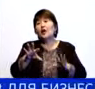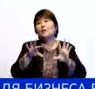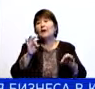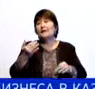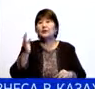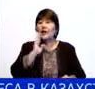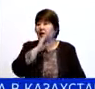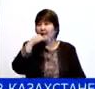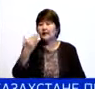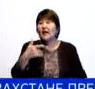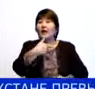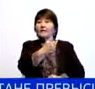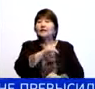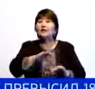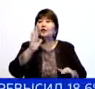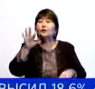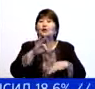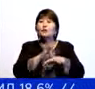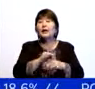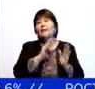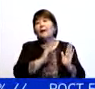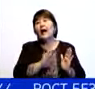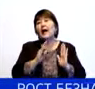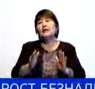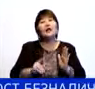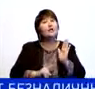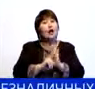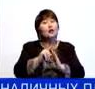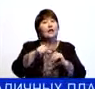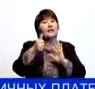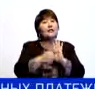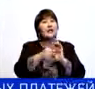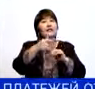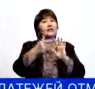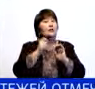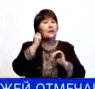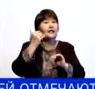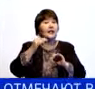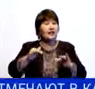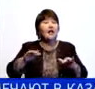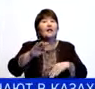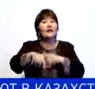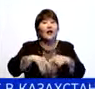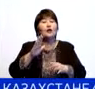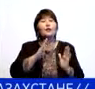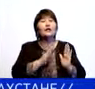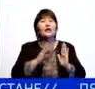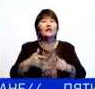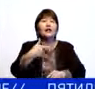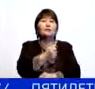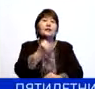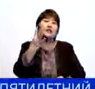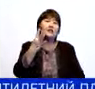родителей вакцинация детей будет проводиться поэтапно начнем 16 и 17 летних детей далее будем поэтапно прилива